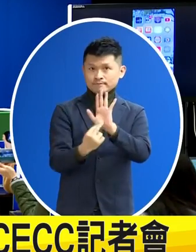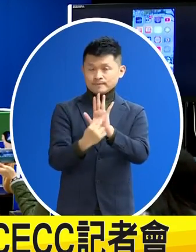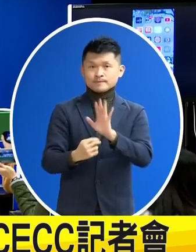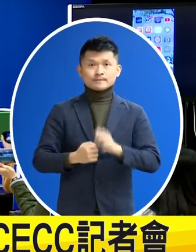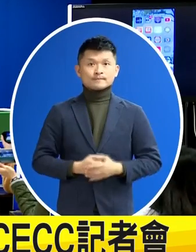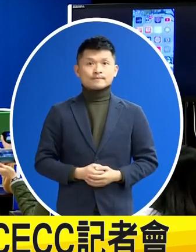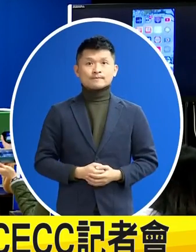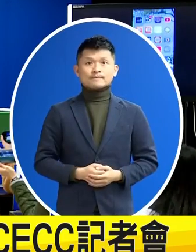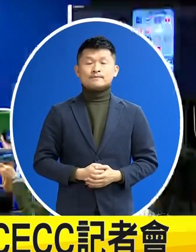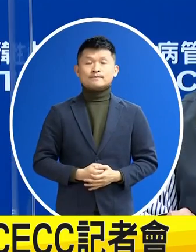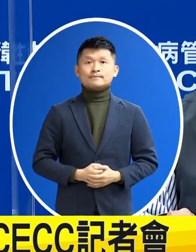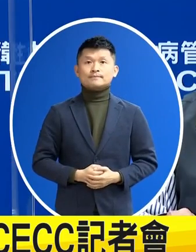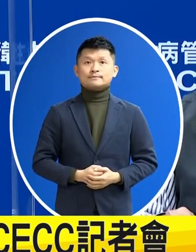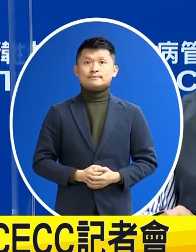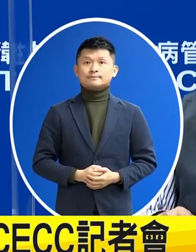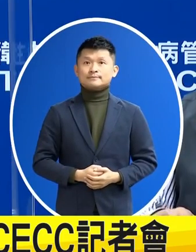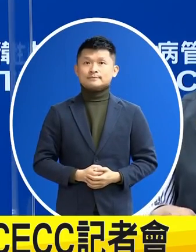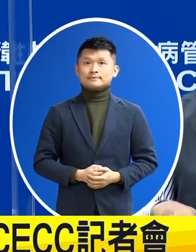明。